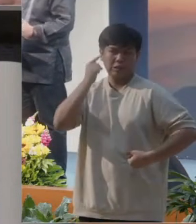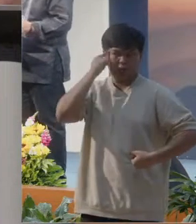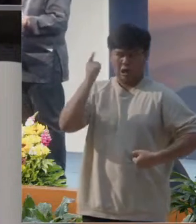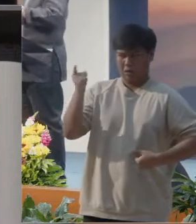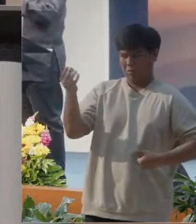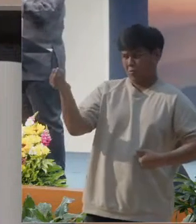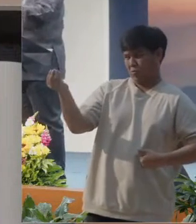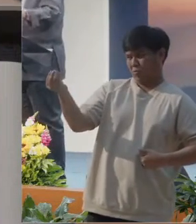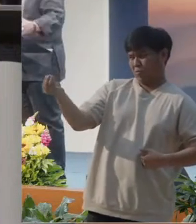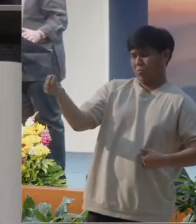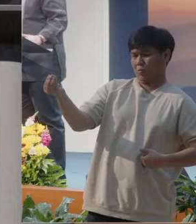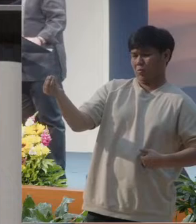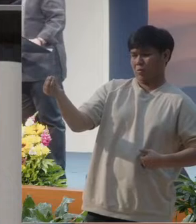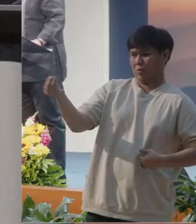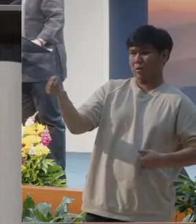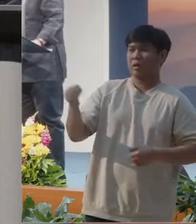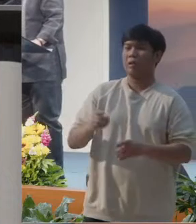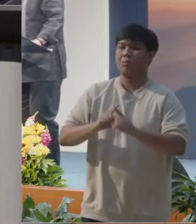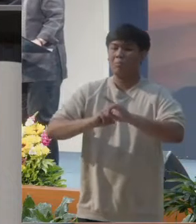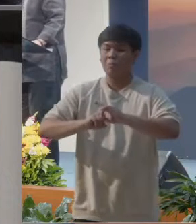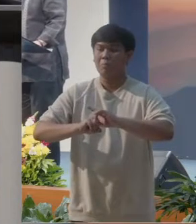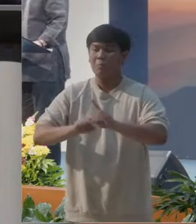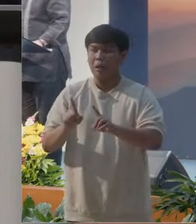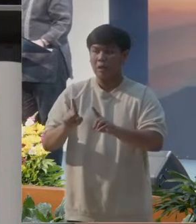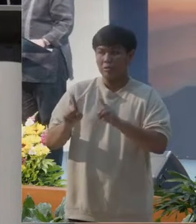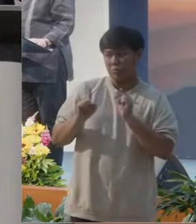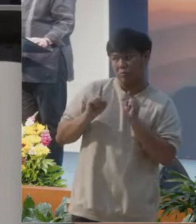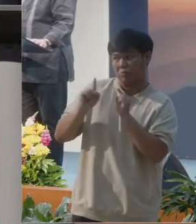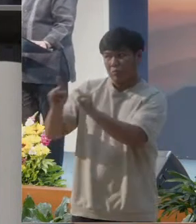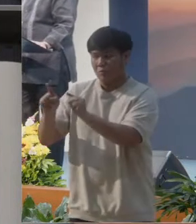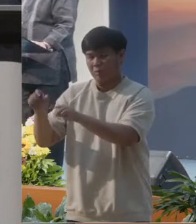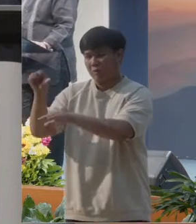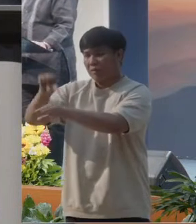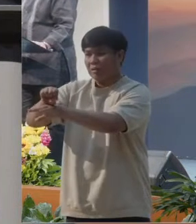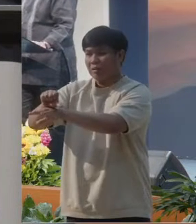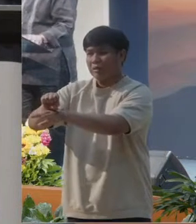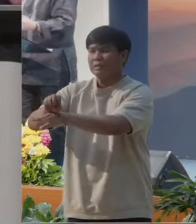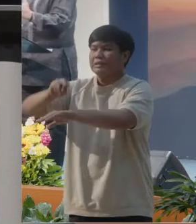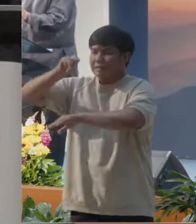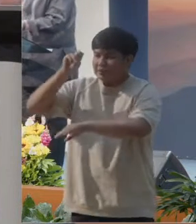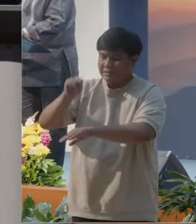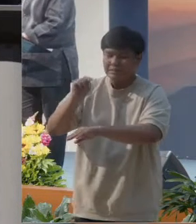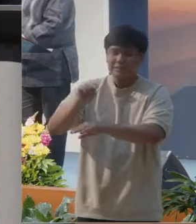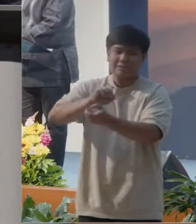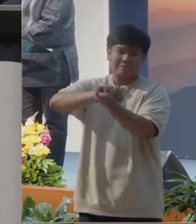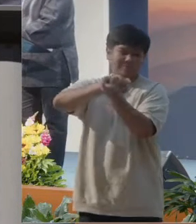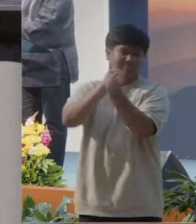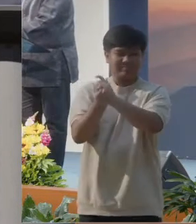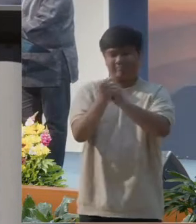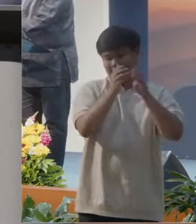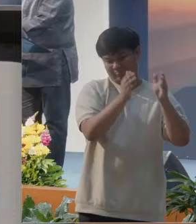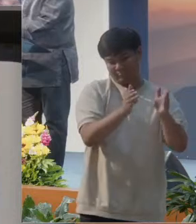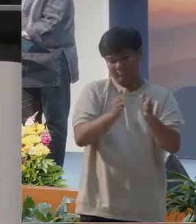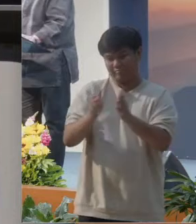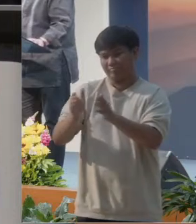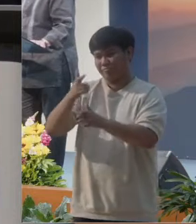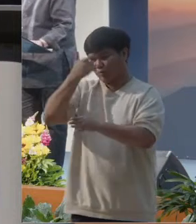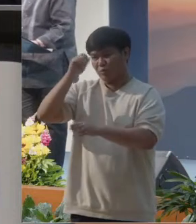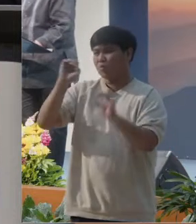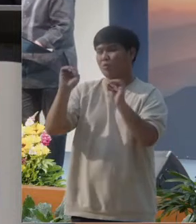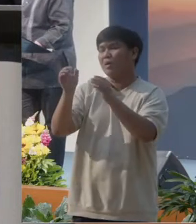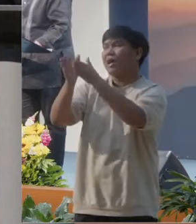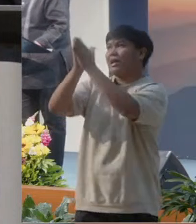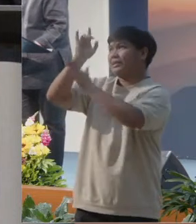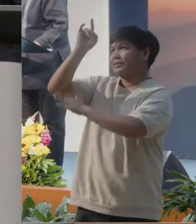at kailangang ibalik sila ng Panginoon upang harapin muli ang kanilang kaaway dahil may tinuturo sa